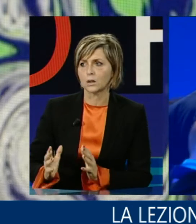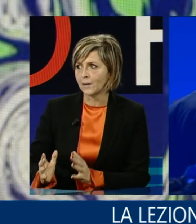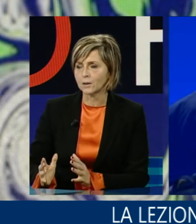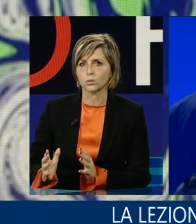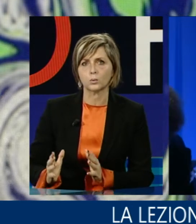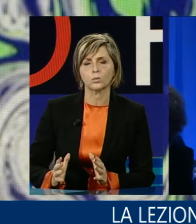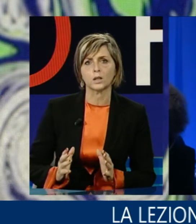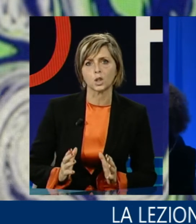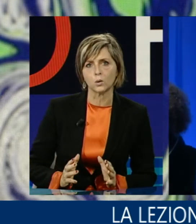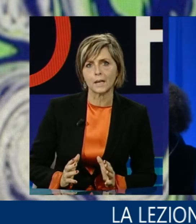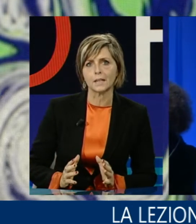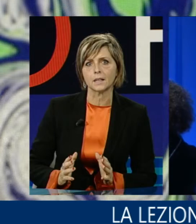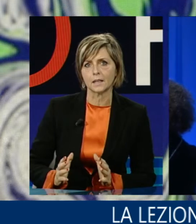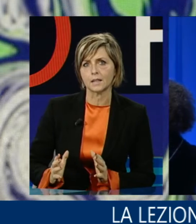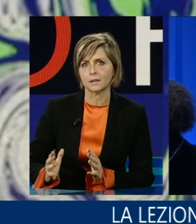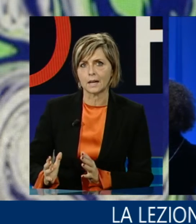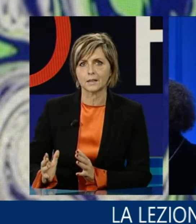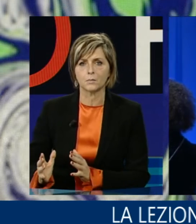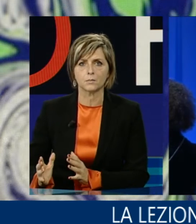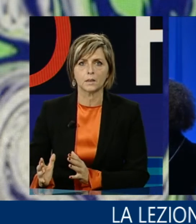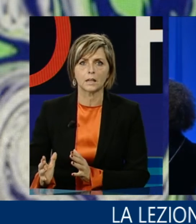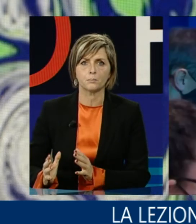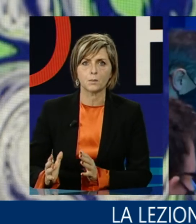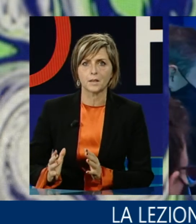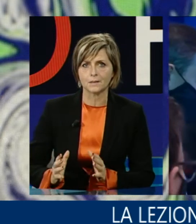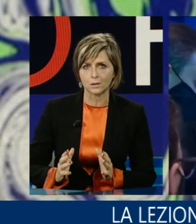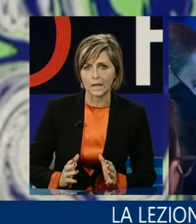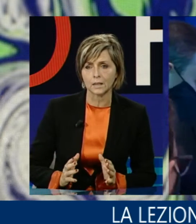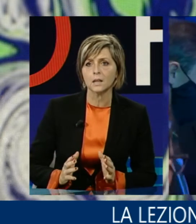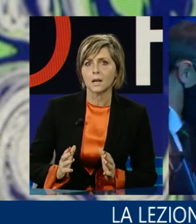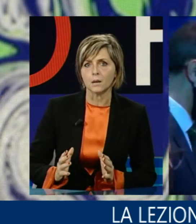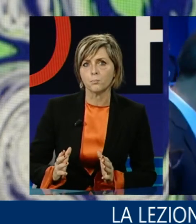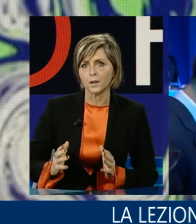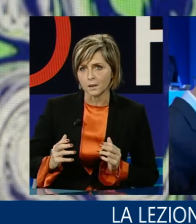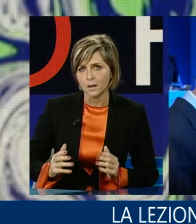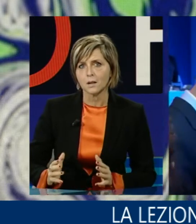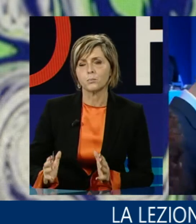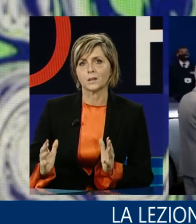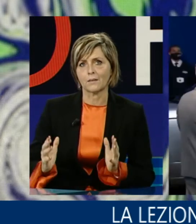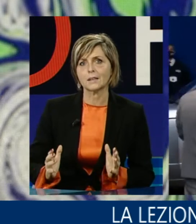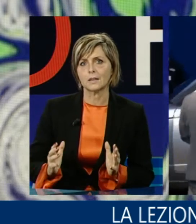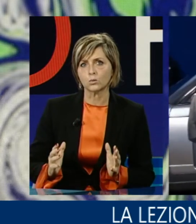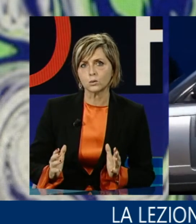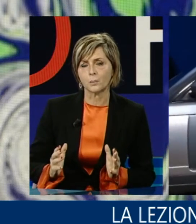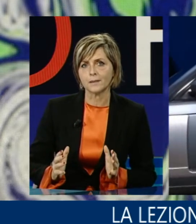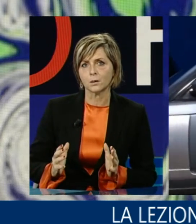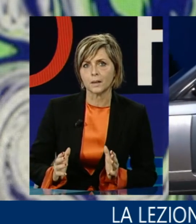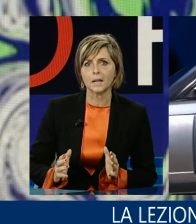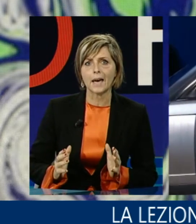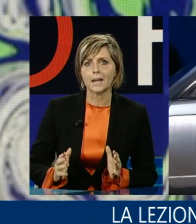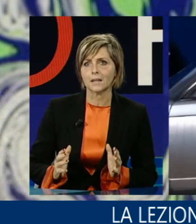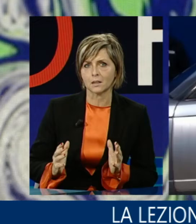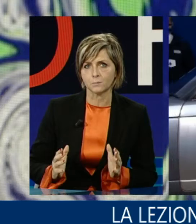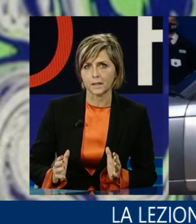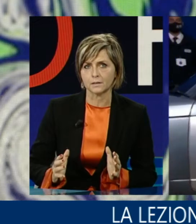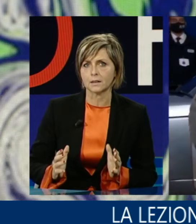stato sollevato soprattutto da Cingolani e anche dal primo ministro Draghi e poi portata avanti da tutti i paesi europei